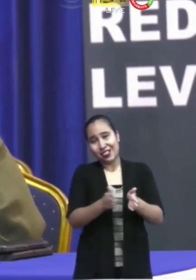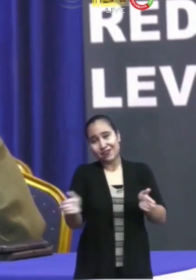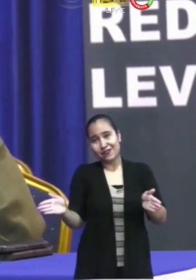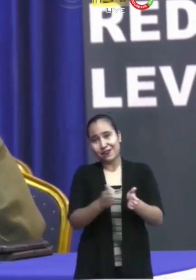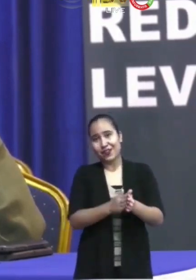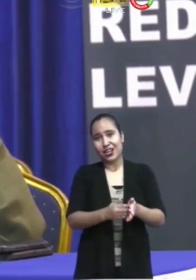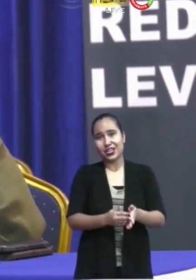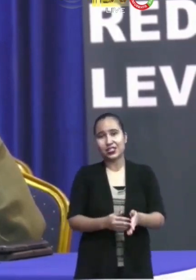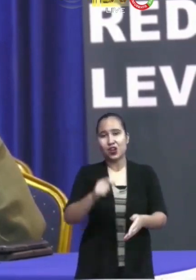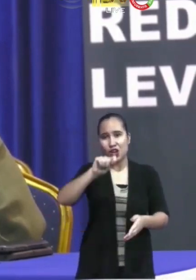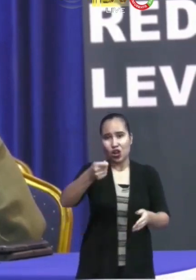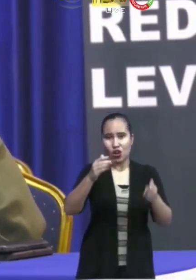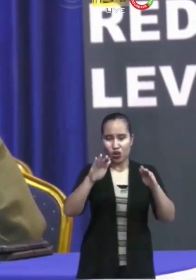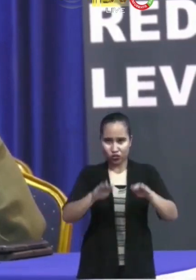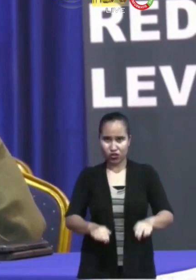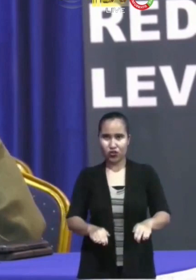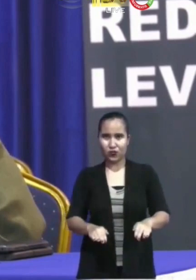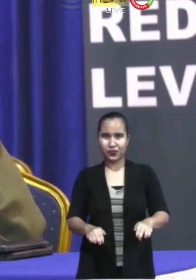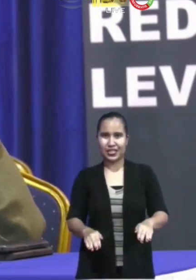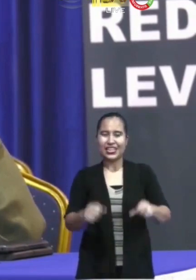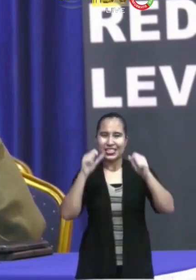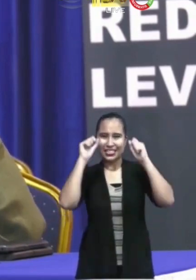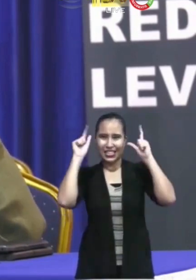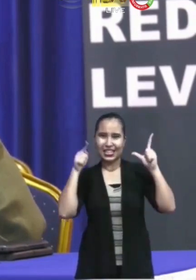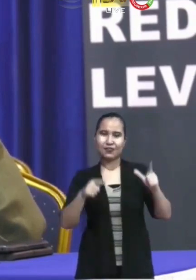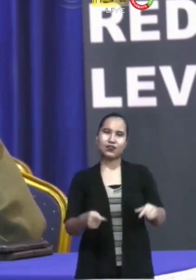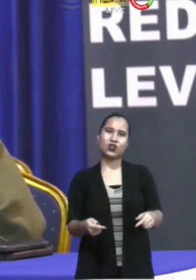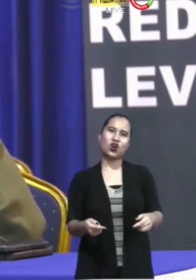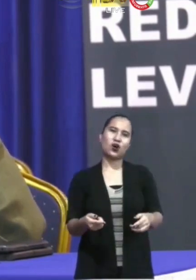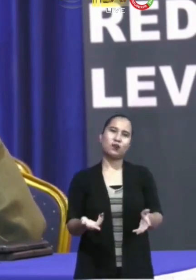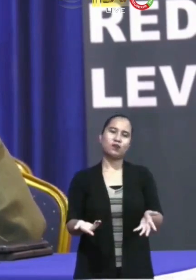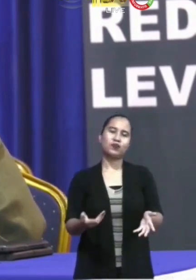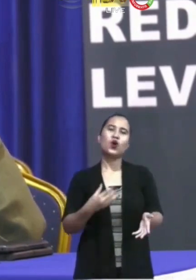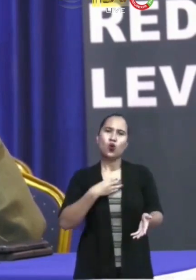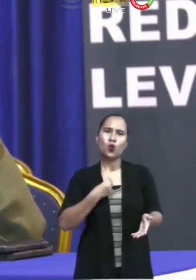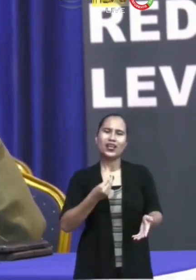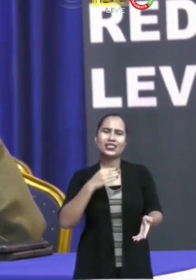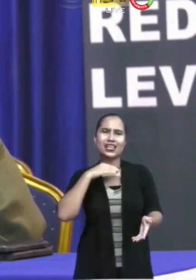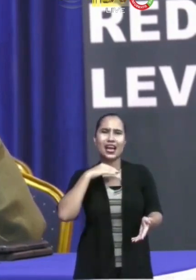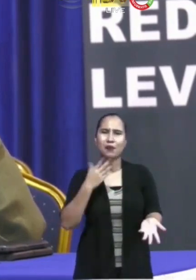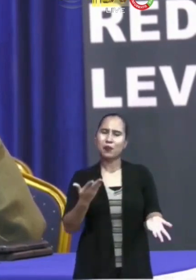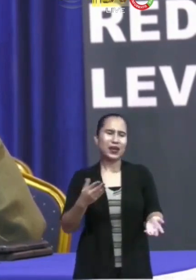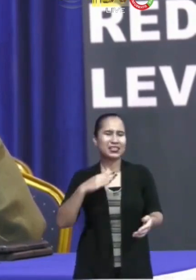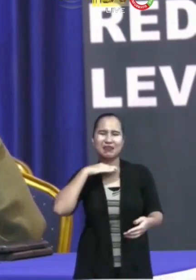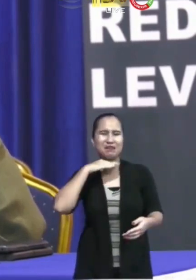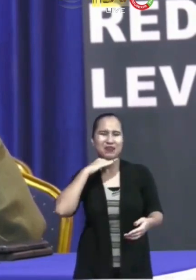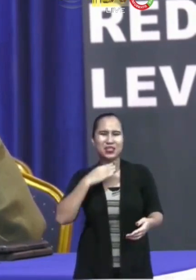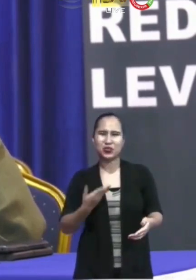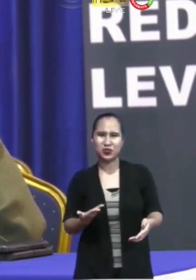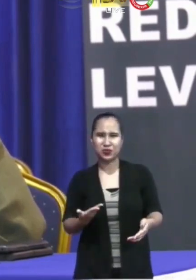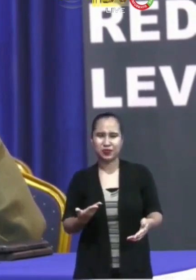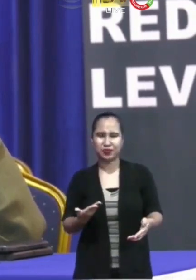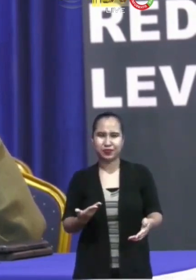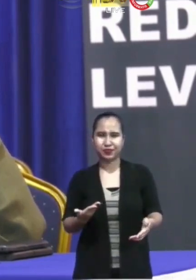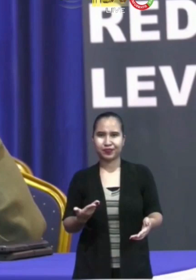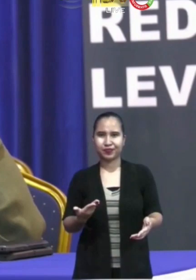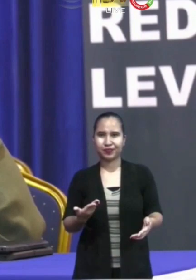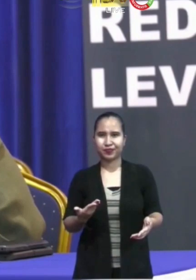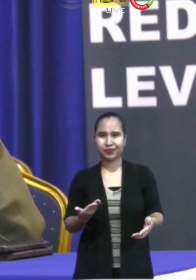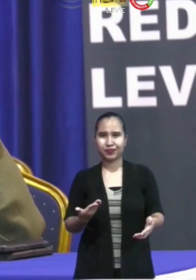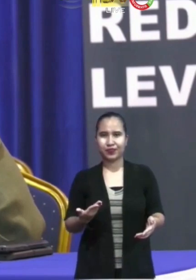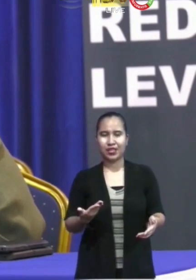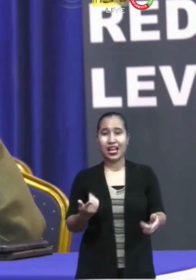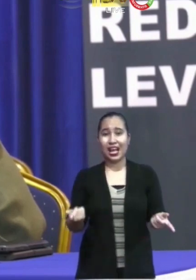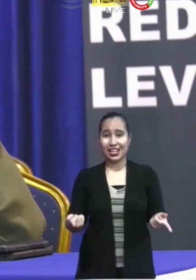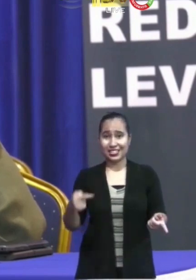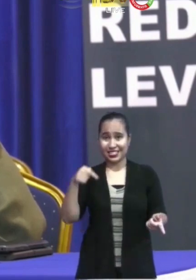mensen teren nog op wat reserves, het is vrij nieuwig. Maar u begrijpt dat als er zoiets